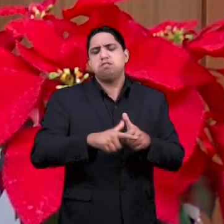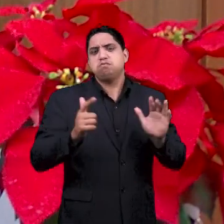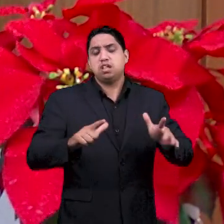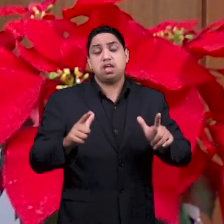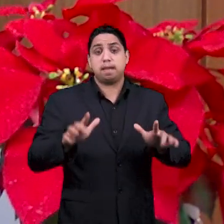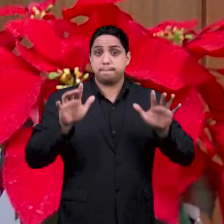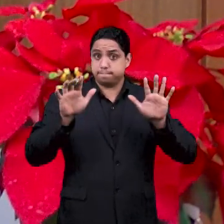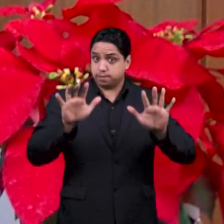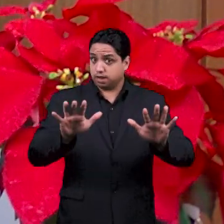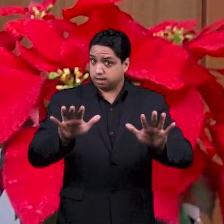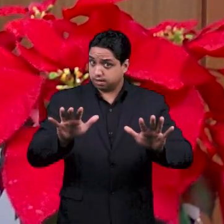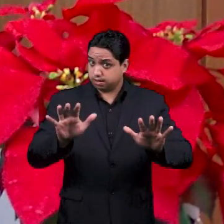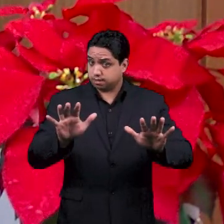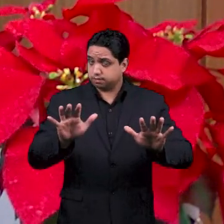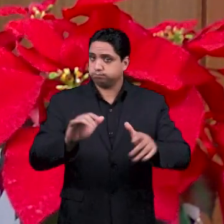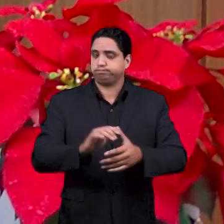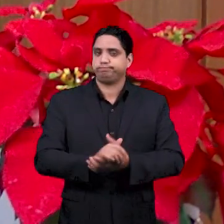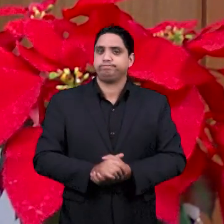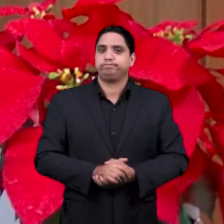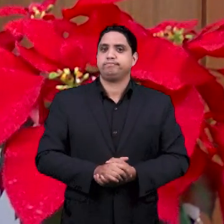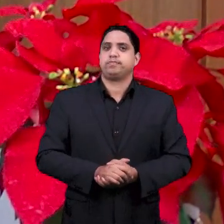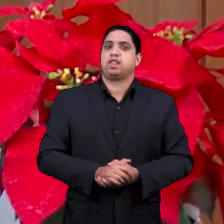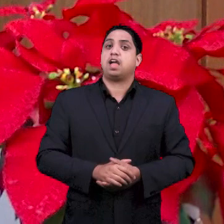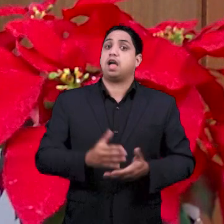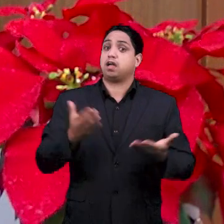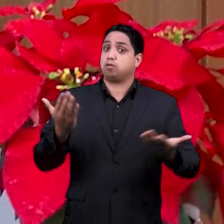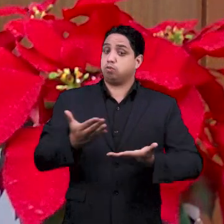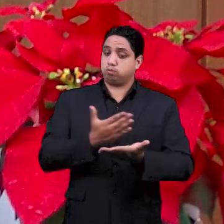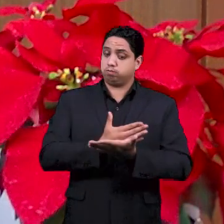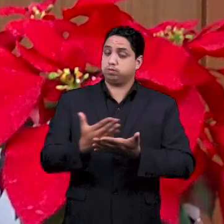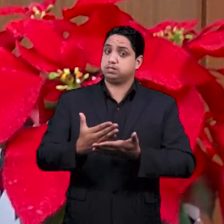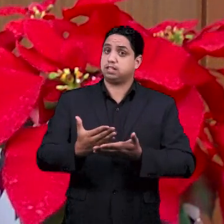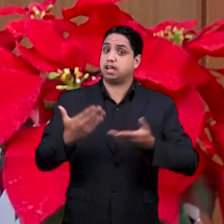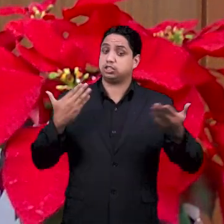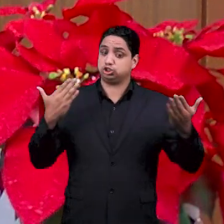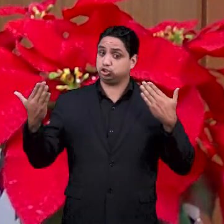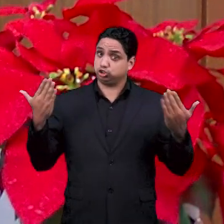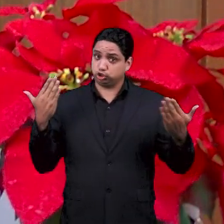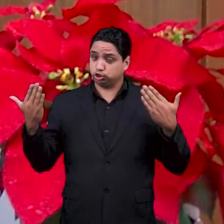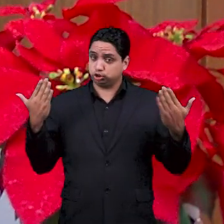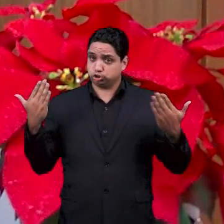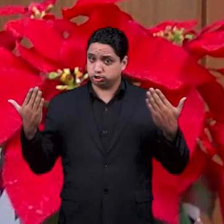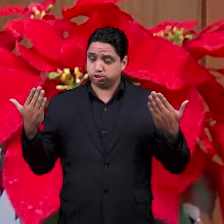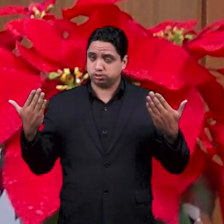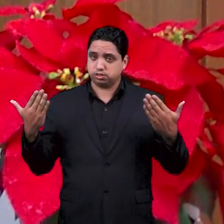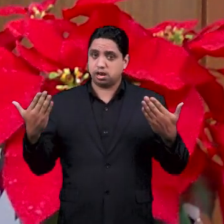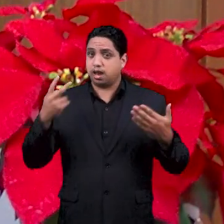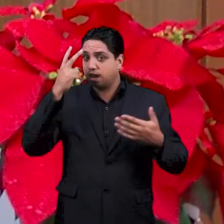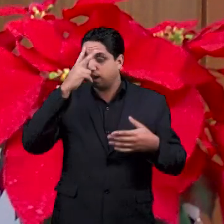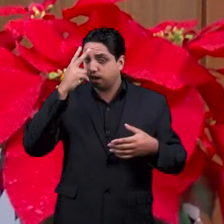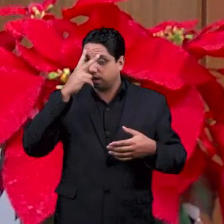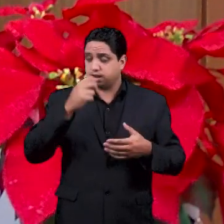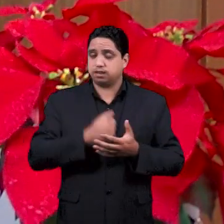социализм не такая проблема, но мы хотим здесь показать вам разницу. Когда